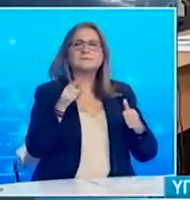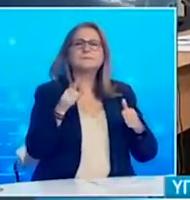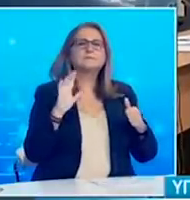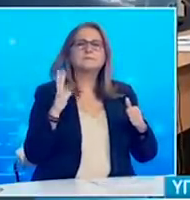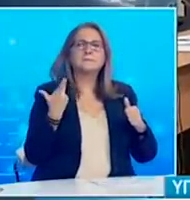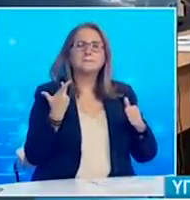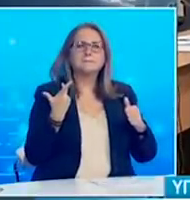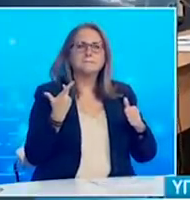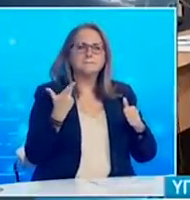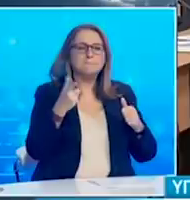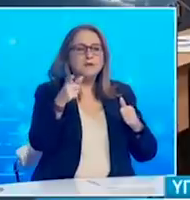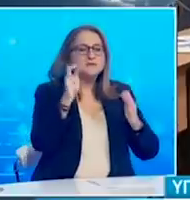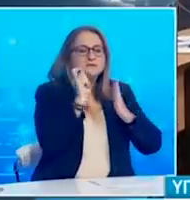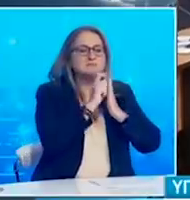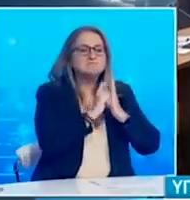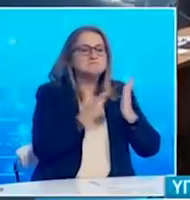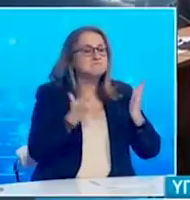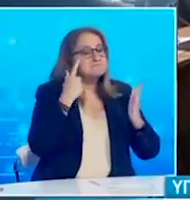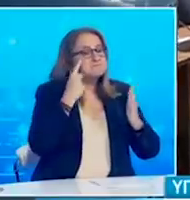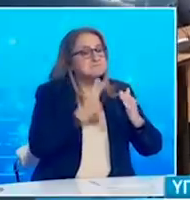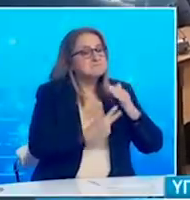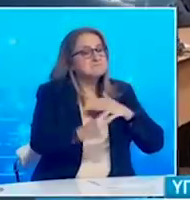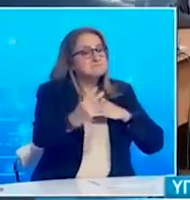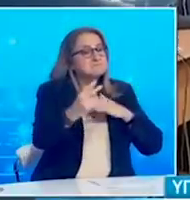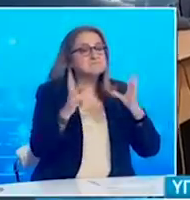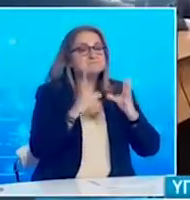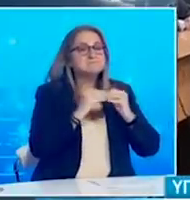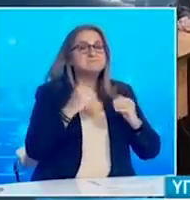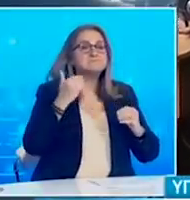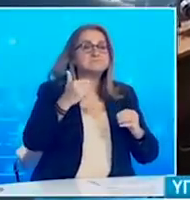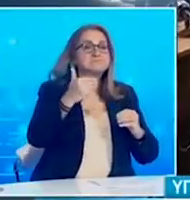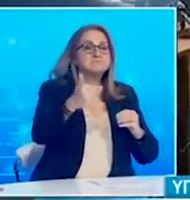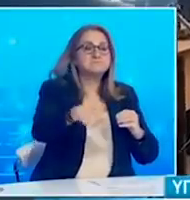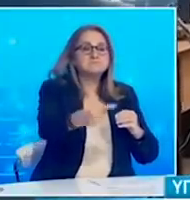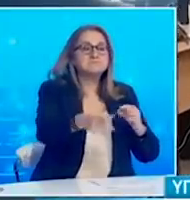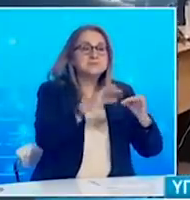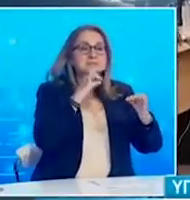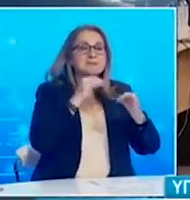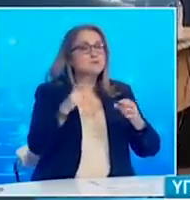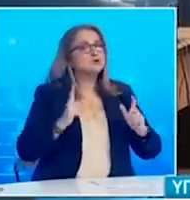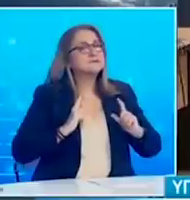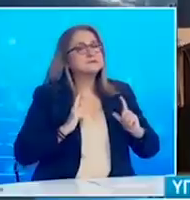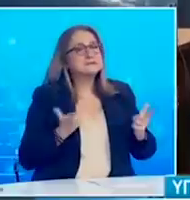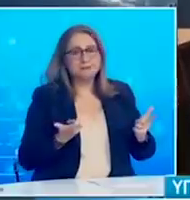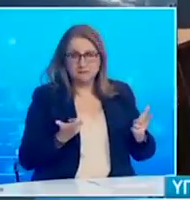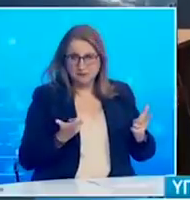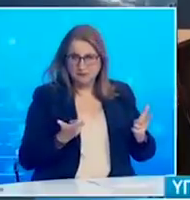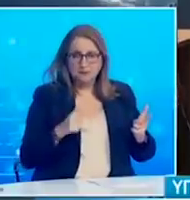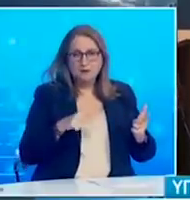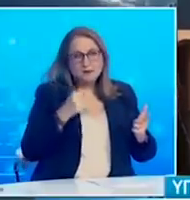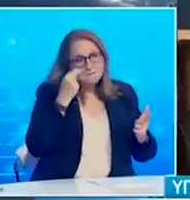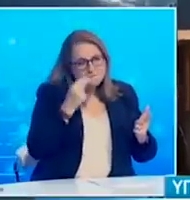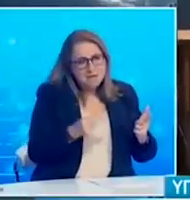επιδημολογικά οι εκτιμήσεις σας για το τι θα συμβεί τον Σεπτέμβριο? Όπως όλα